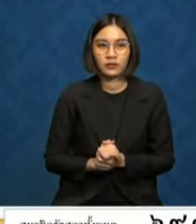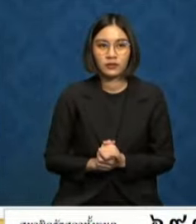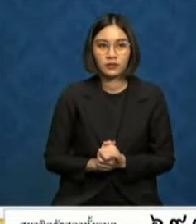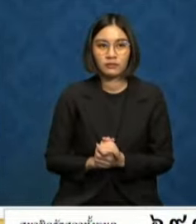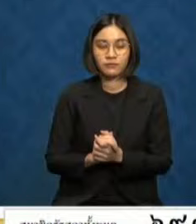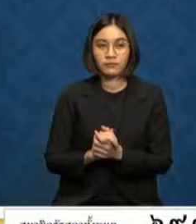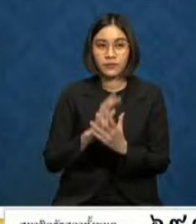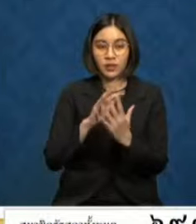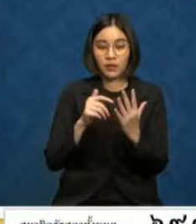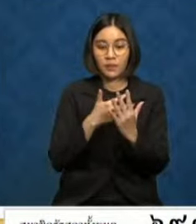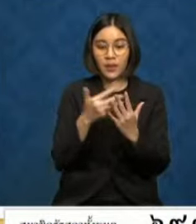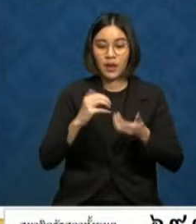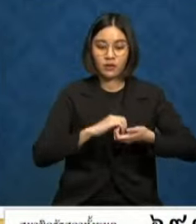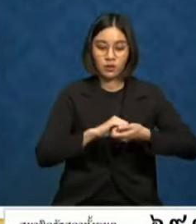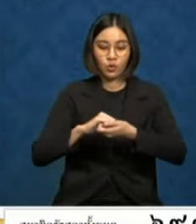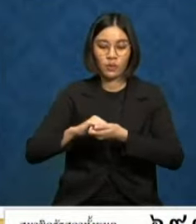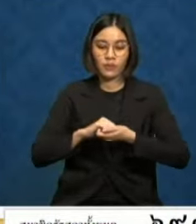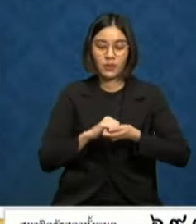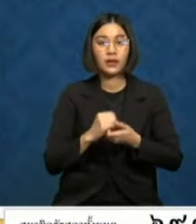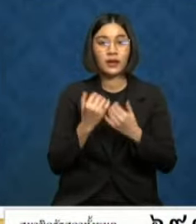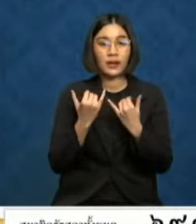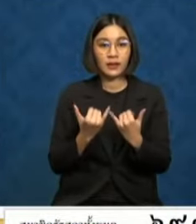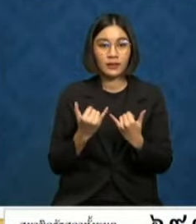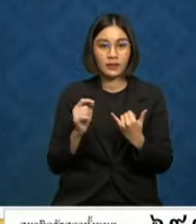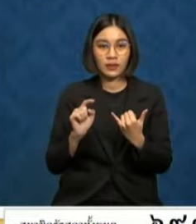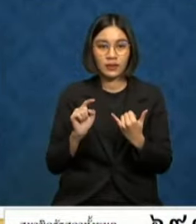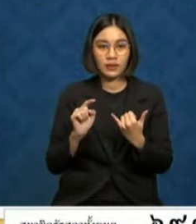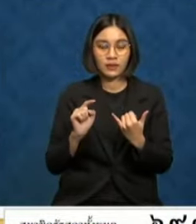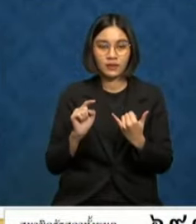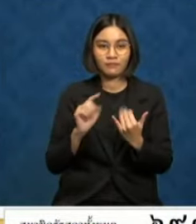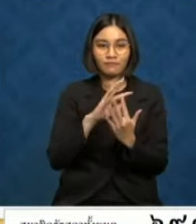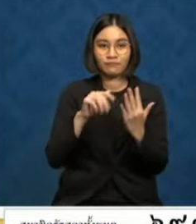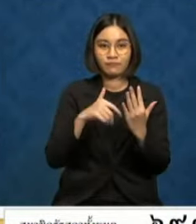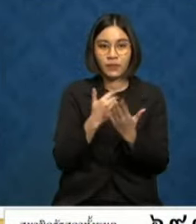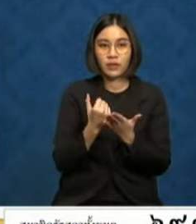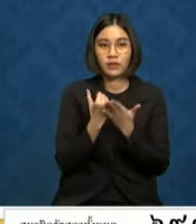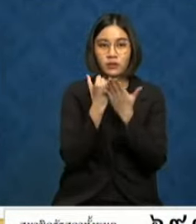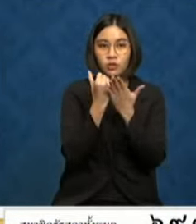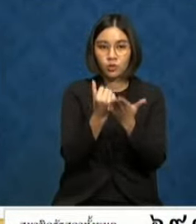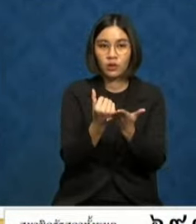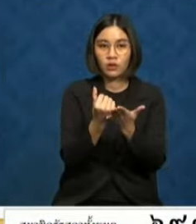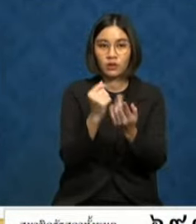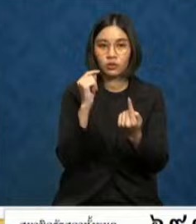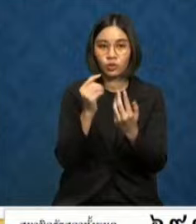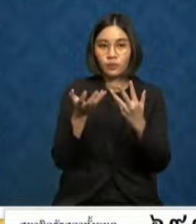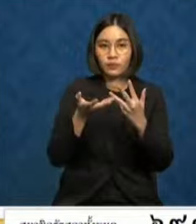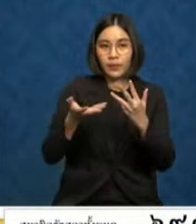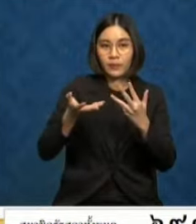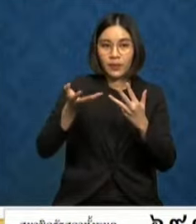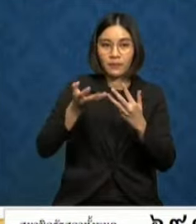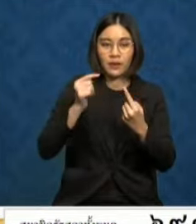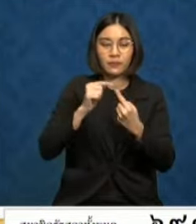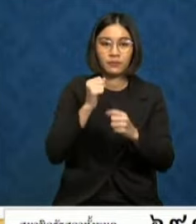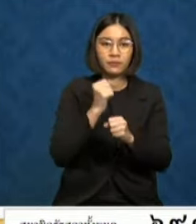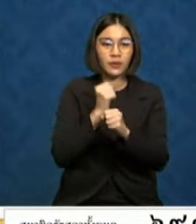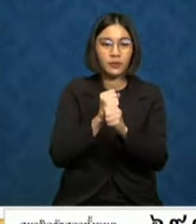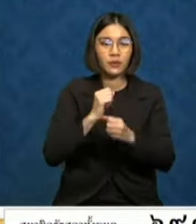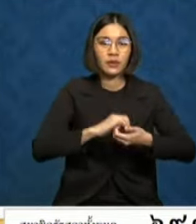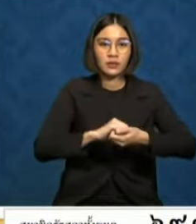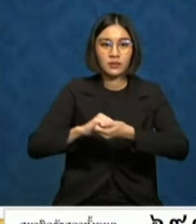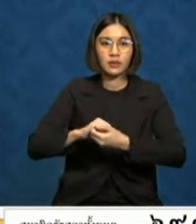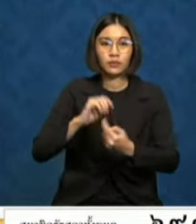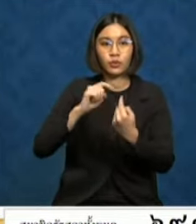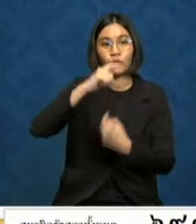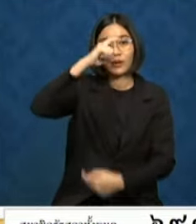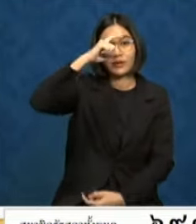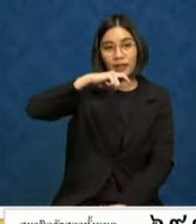ากรอบความร่วมมือตรงนี้จะเป็นกรอบที่จะนำไปสู่การยกระดับของการดำเนินความสัมพันธ์ระหว่าง